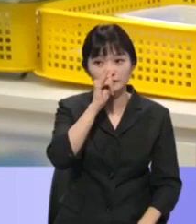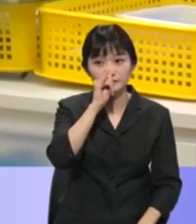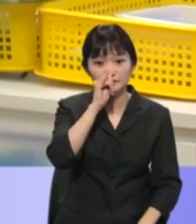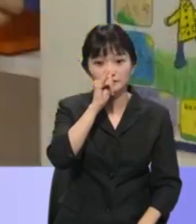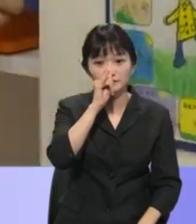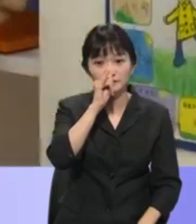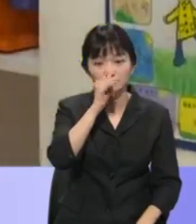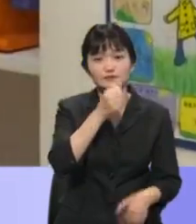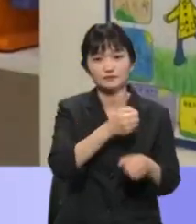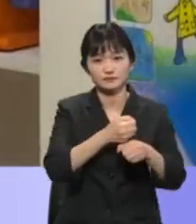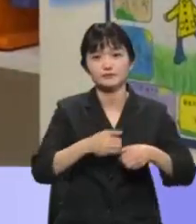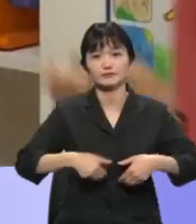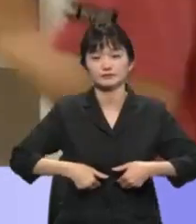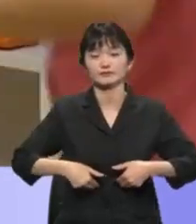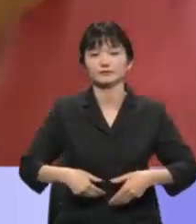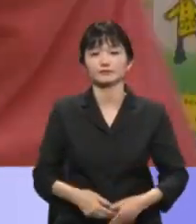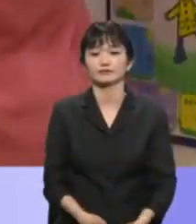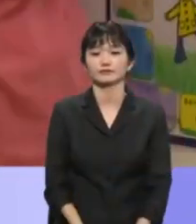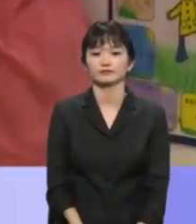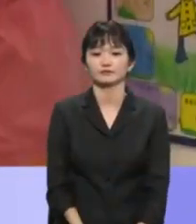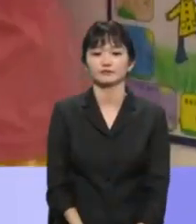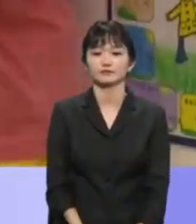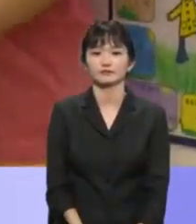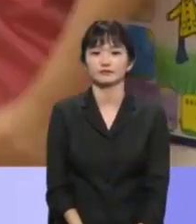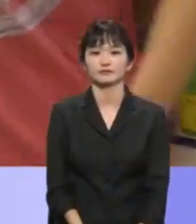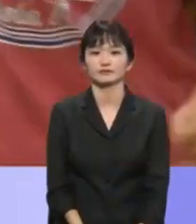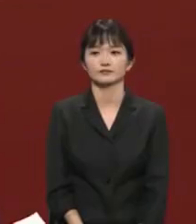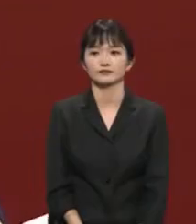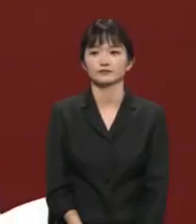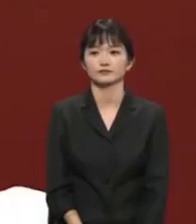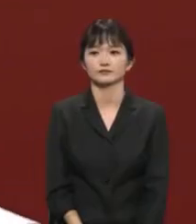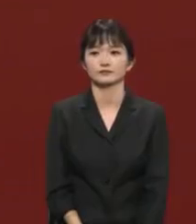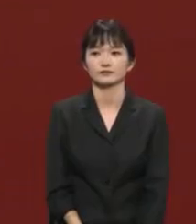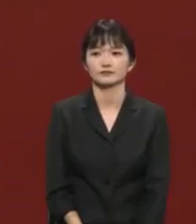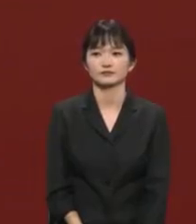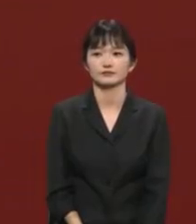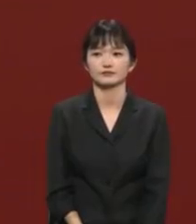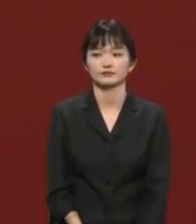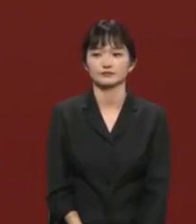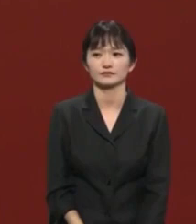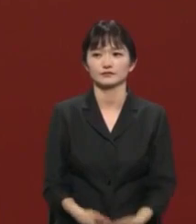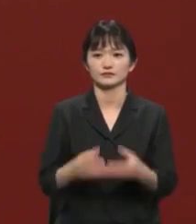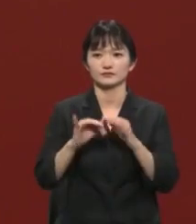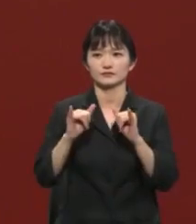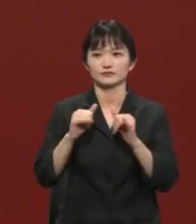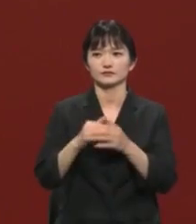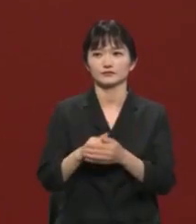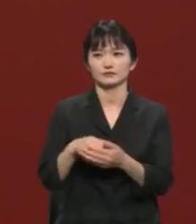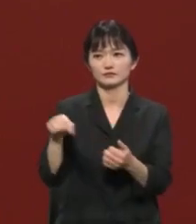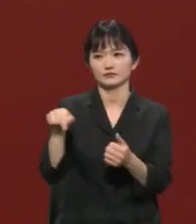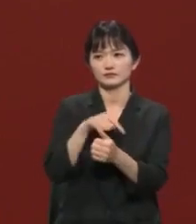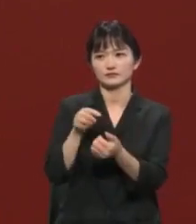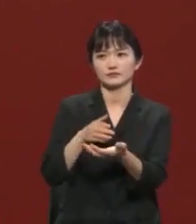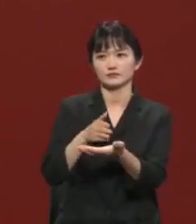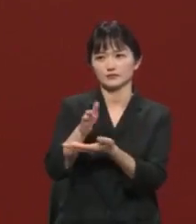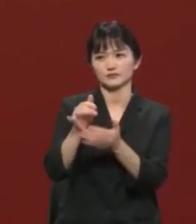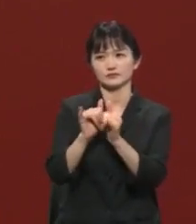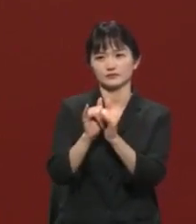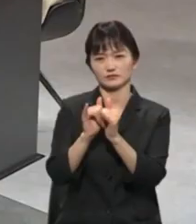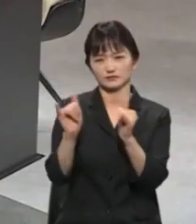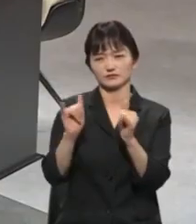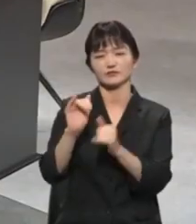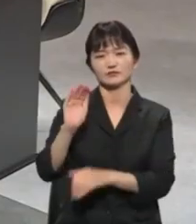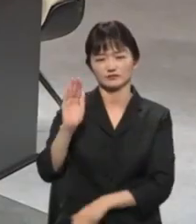것들도 좀 필요하다고 생각이 듭니다 알겠습니다 우리 국민들이 다 교육 전문가가 많이